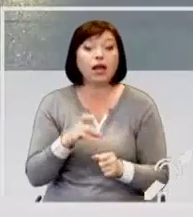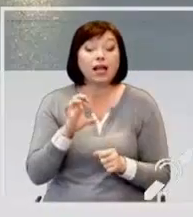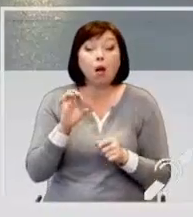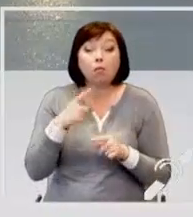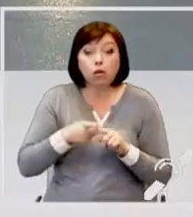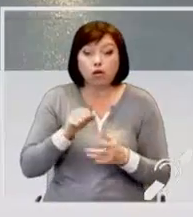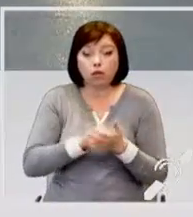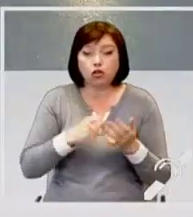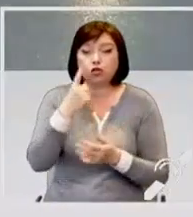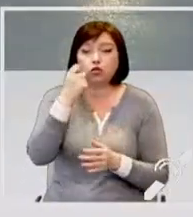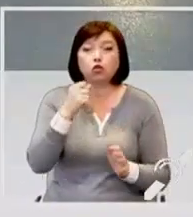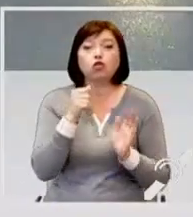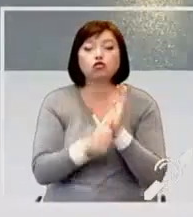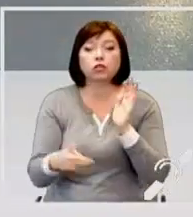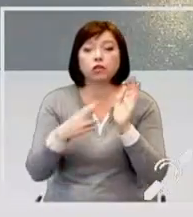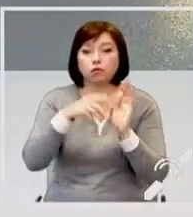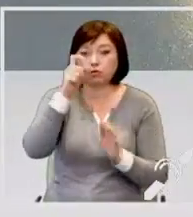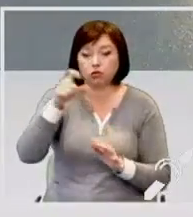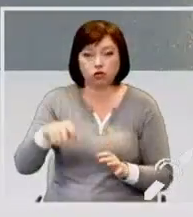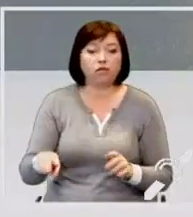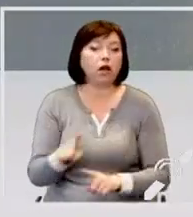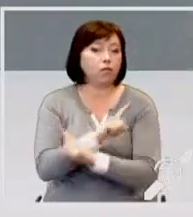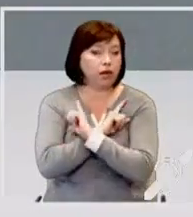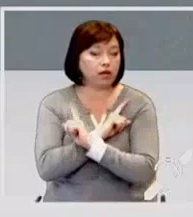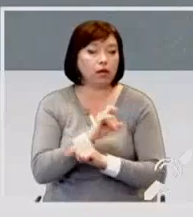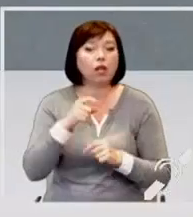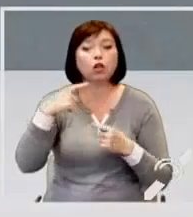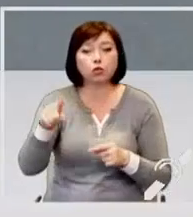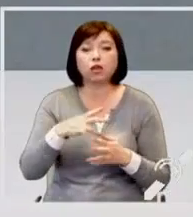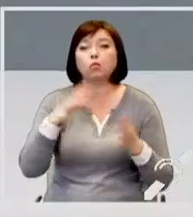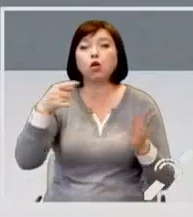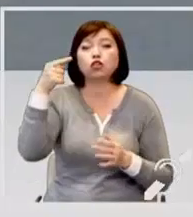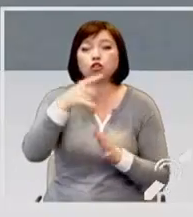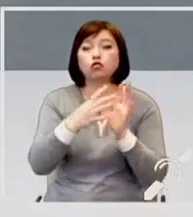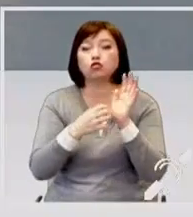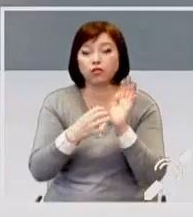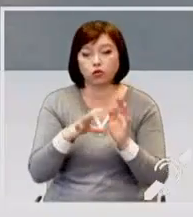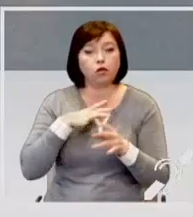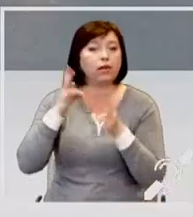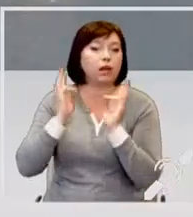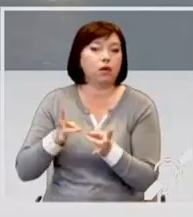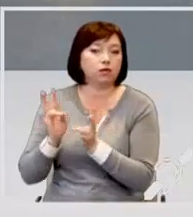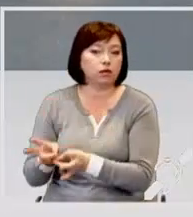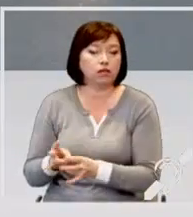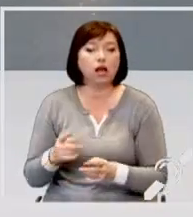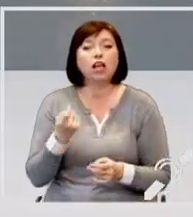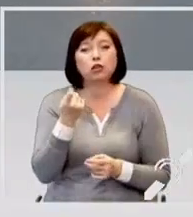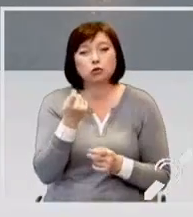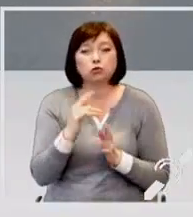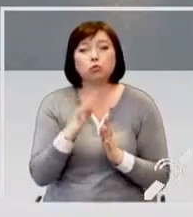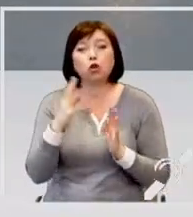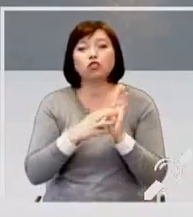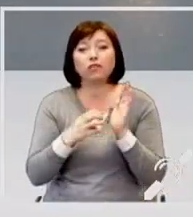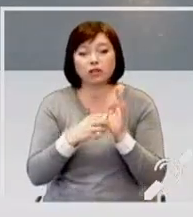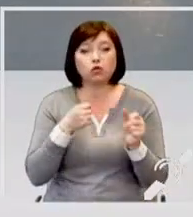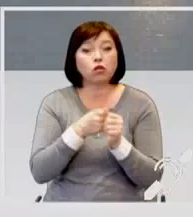această cauză, 168 de persoane au murit, iar alte peste 1900 au fost rănite. Puțin peste